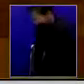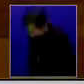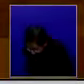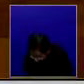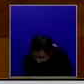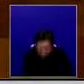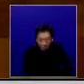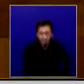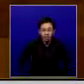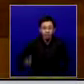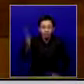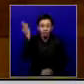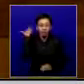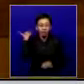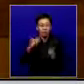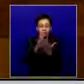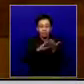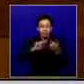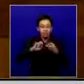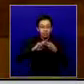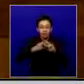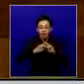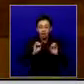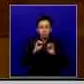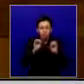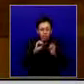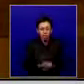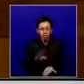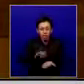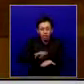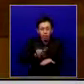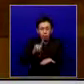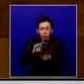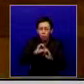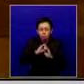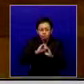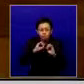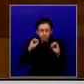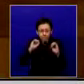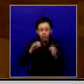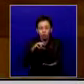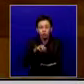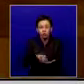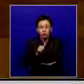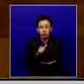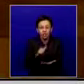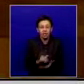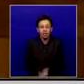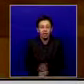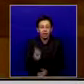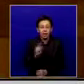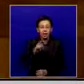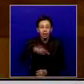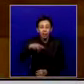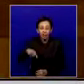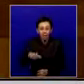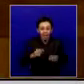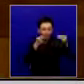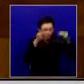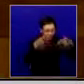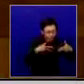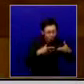ขึ้นเลย Big Data ไม่เคยมีเลยโชคดีนะครับที่เรามีพร้อมเพย์ที่เกิดขึ้น